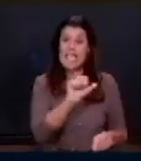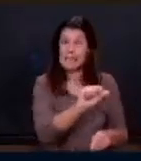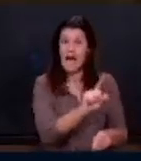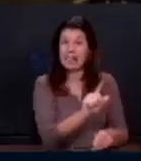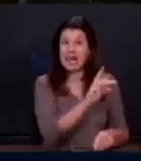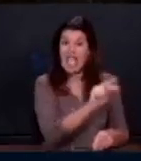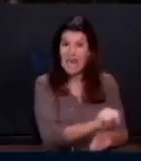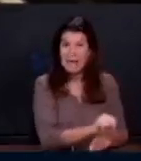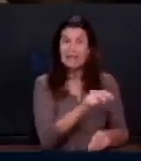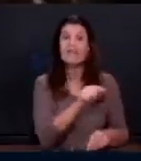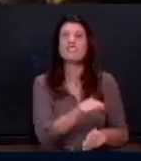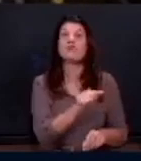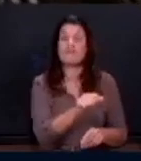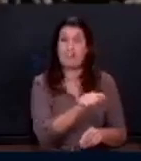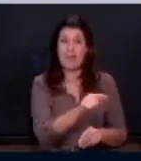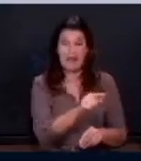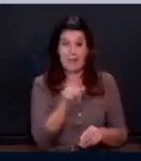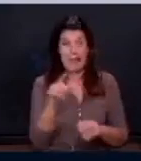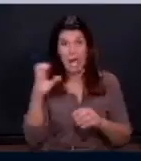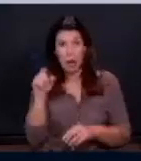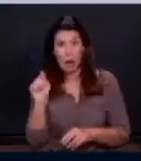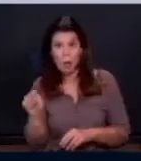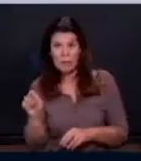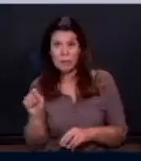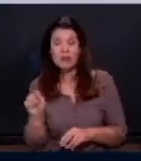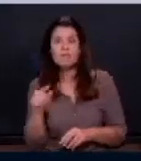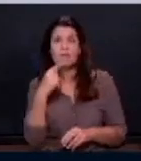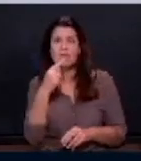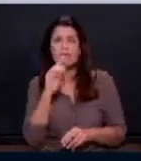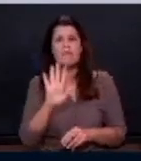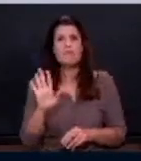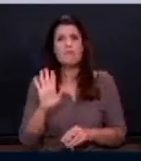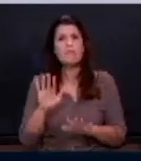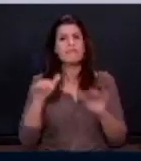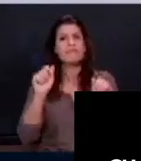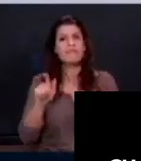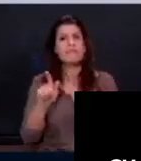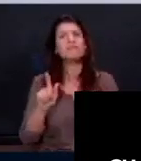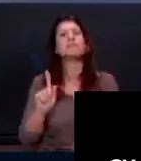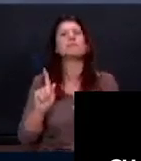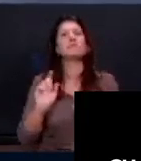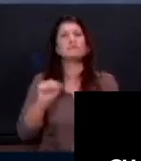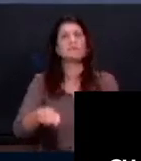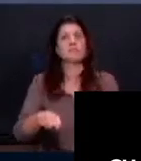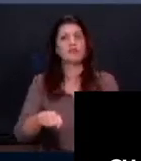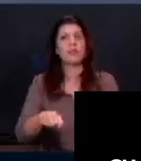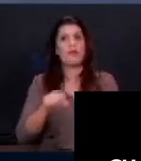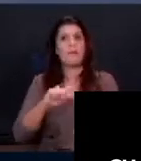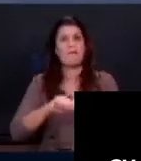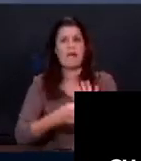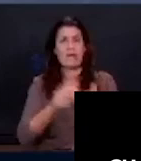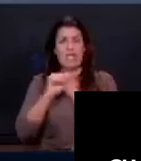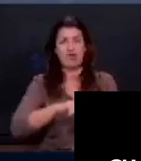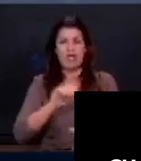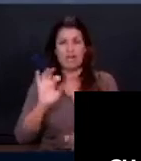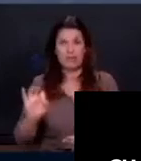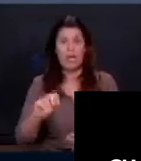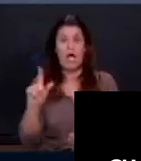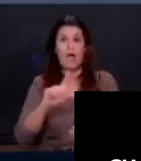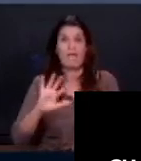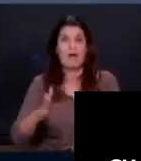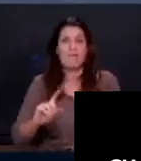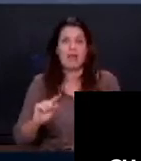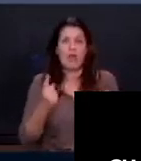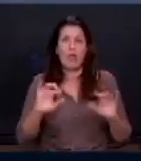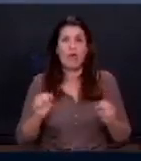Authority. מדיניות הקרן הקוויתית היא להימנע מלהשיג גרעיני שליטה ביעדי ההשקעה שלה, אבל אם חלילה האשראי שהעמידו הקוויתים